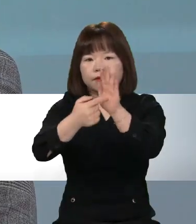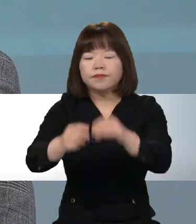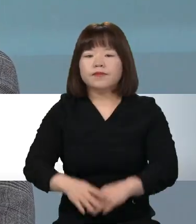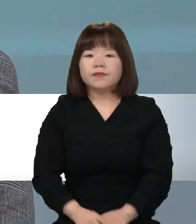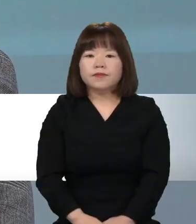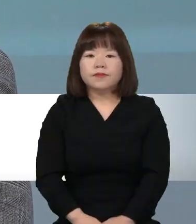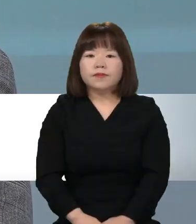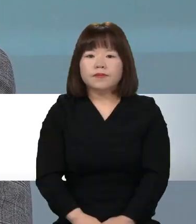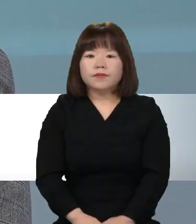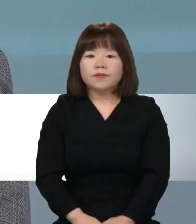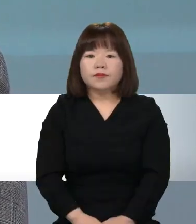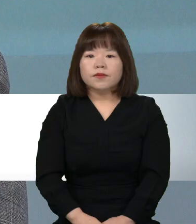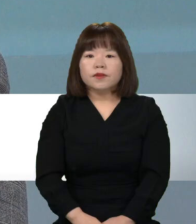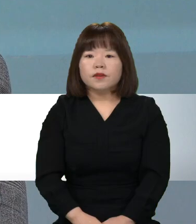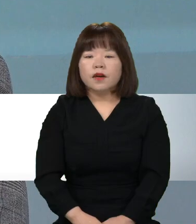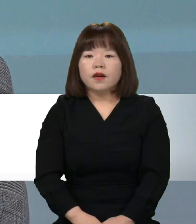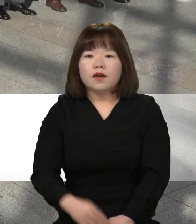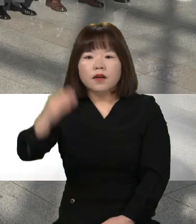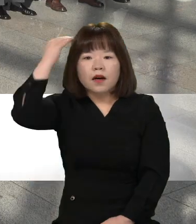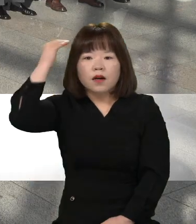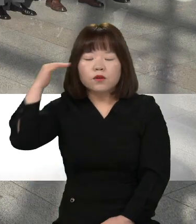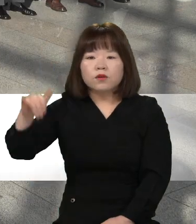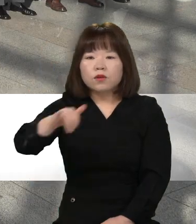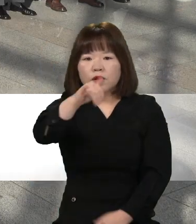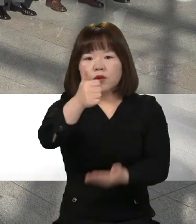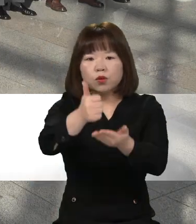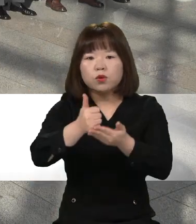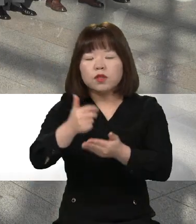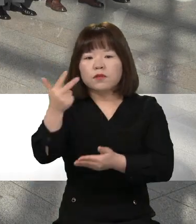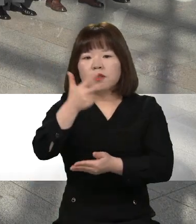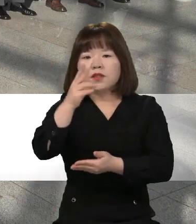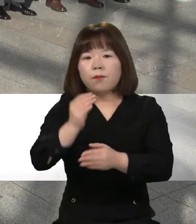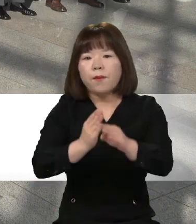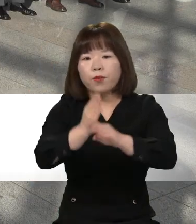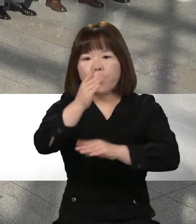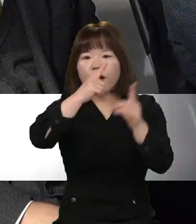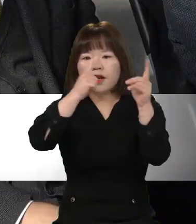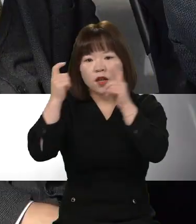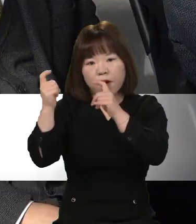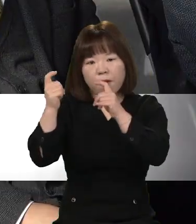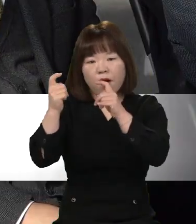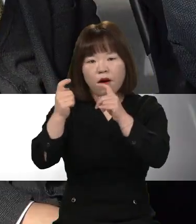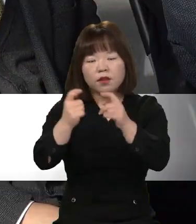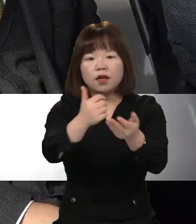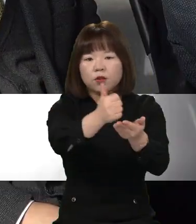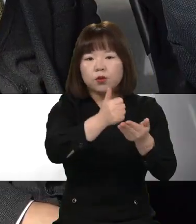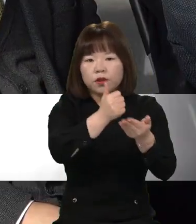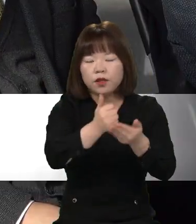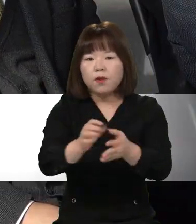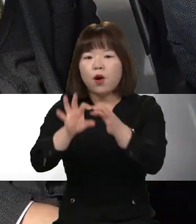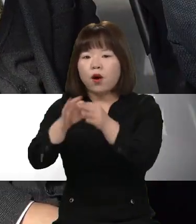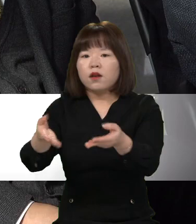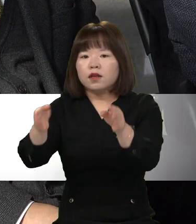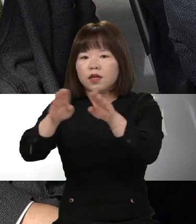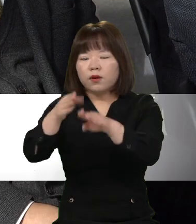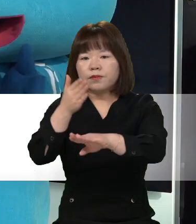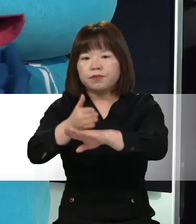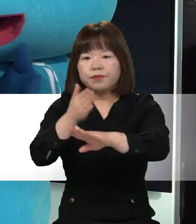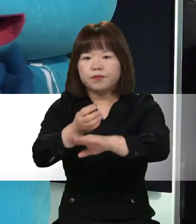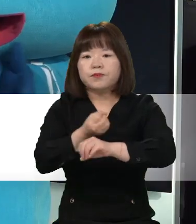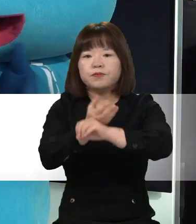더했습니다 한국공항공사는 국내 항공역에 7천만명 돌파를 기념하며 한국 여객 및